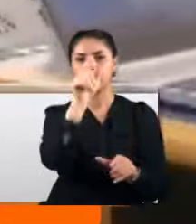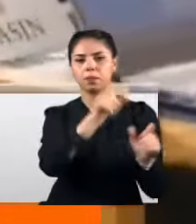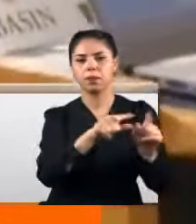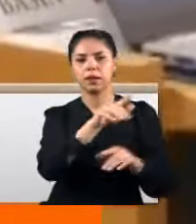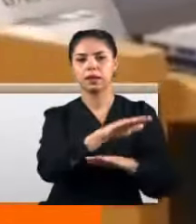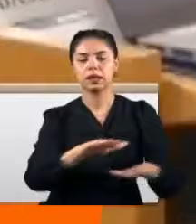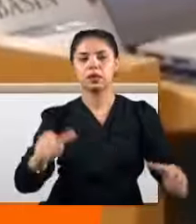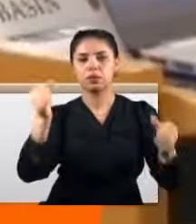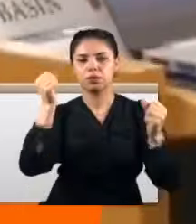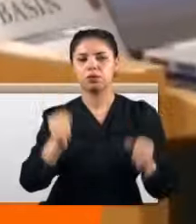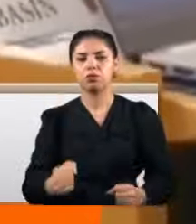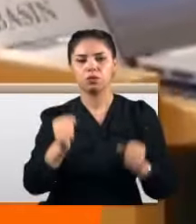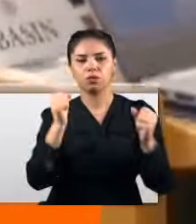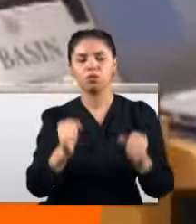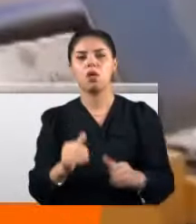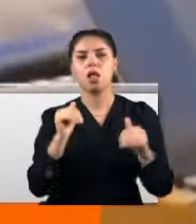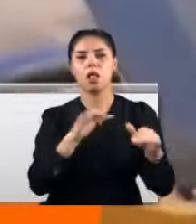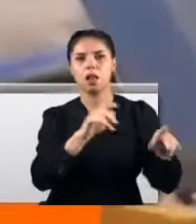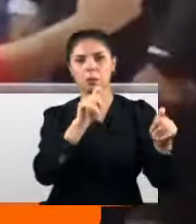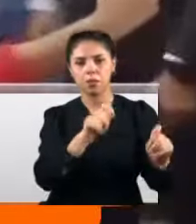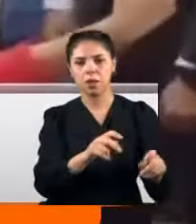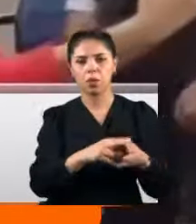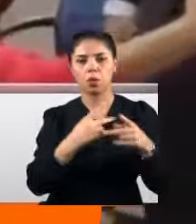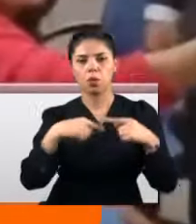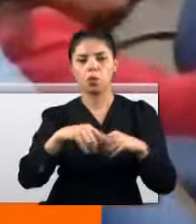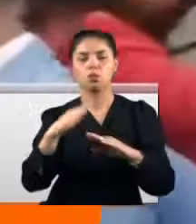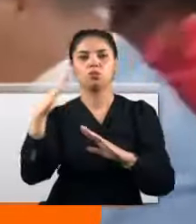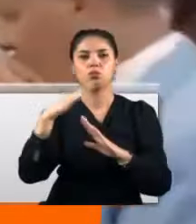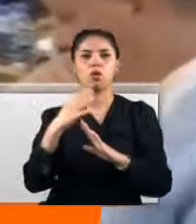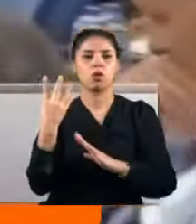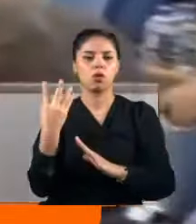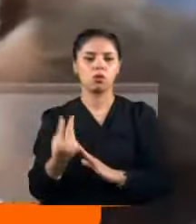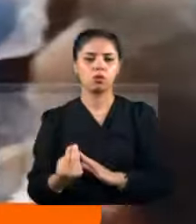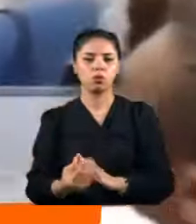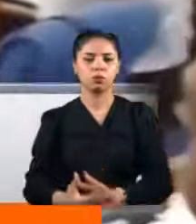sıralara vurarak durumu protesto edince komisyona ara verildi.